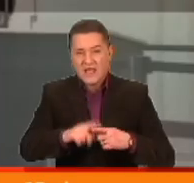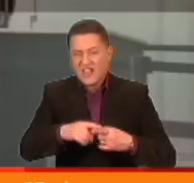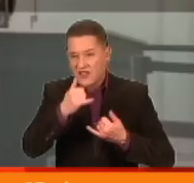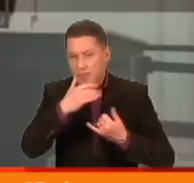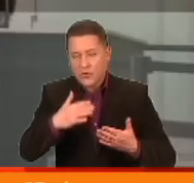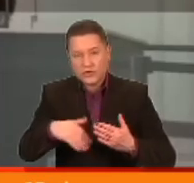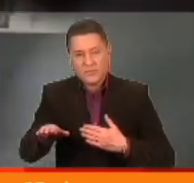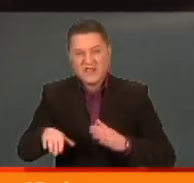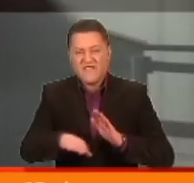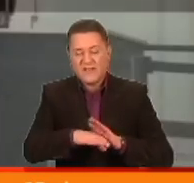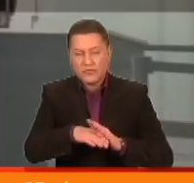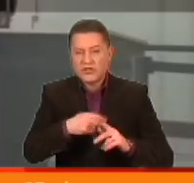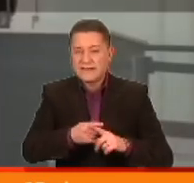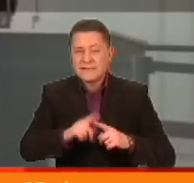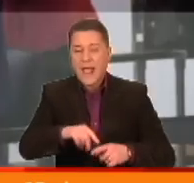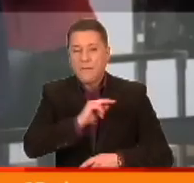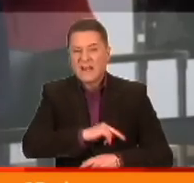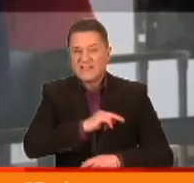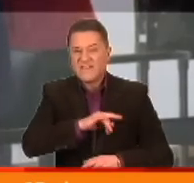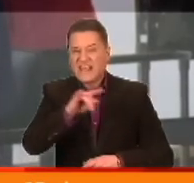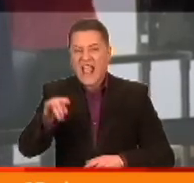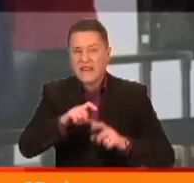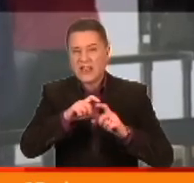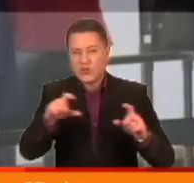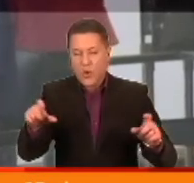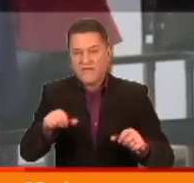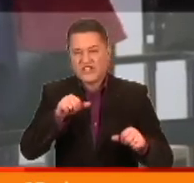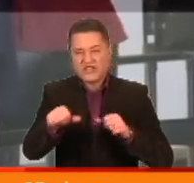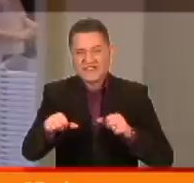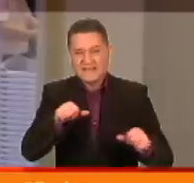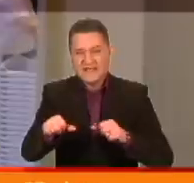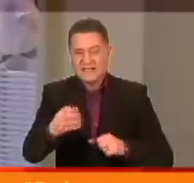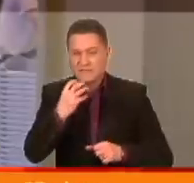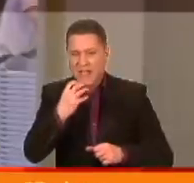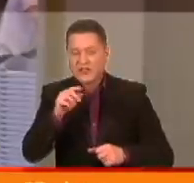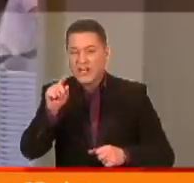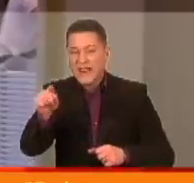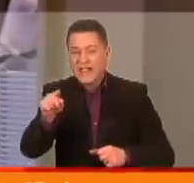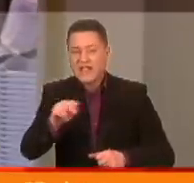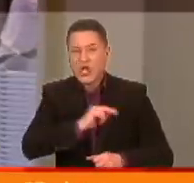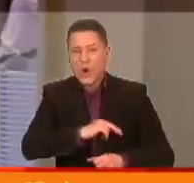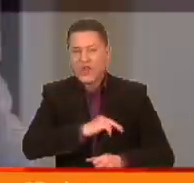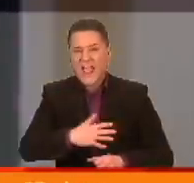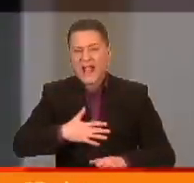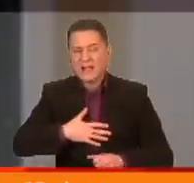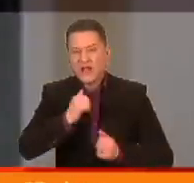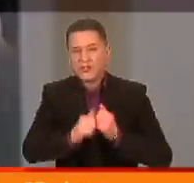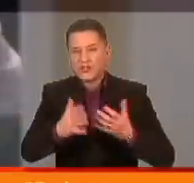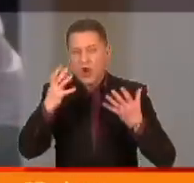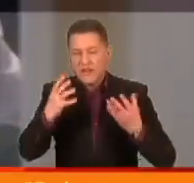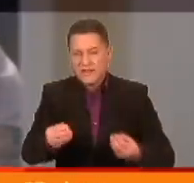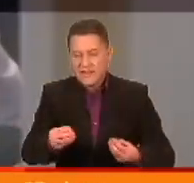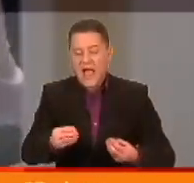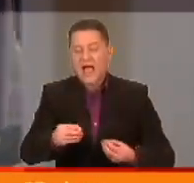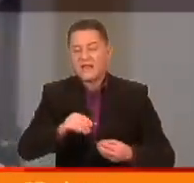піти у відпустки. Це, зокрема, працівники летовищ та диспетчери. Їхні колеги з Канади щодня надсилають в